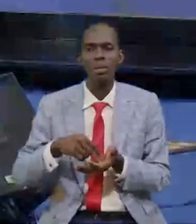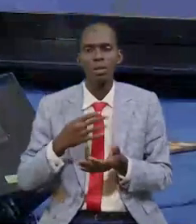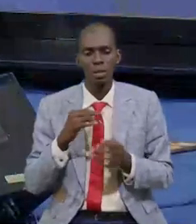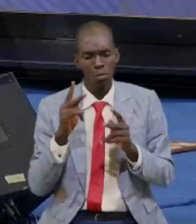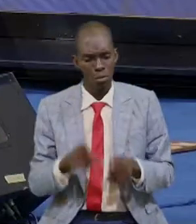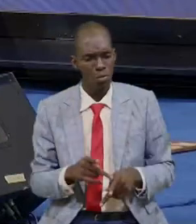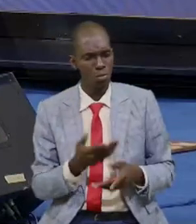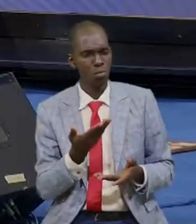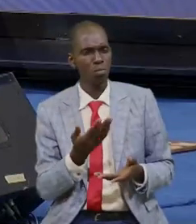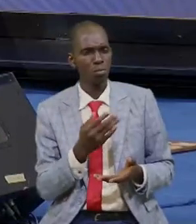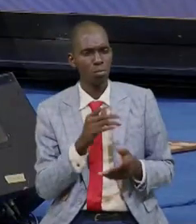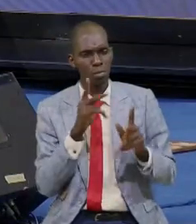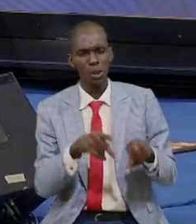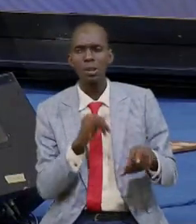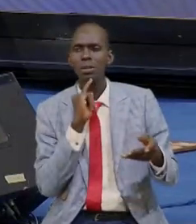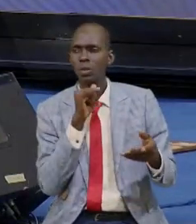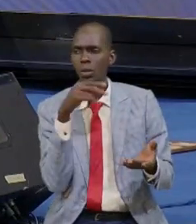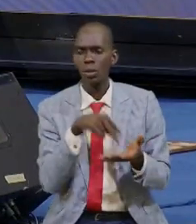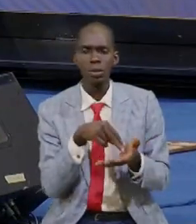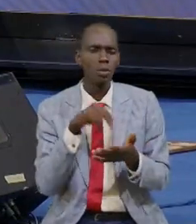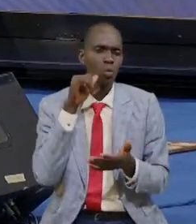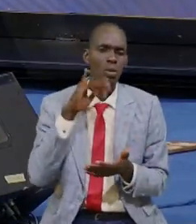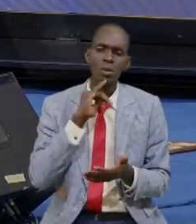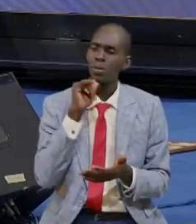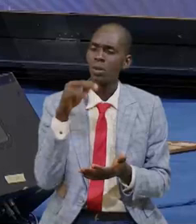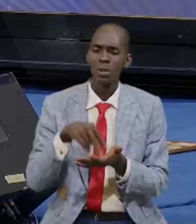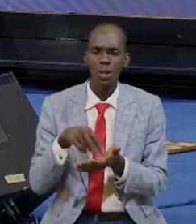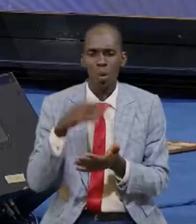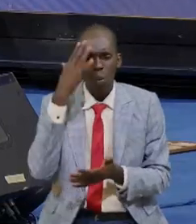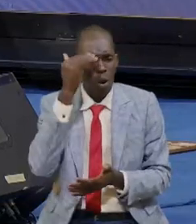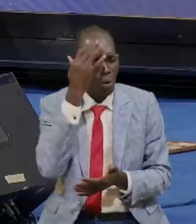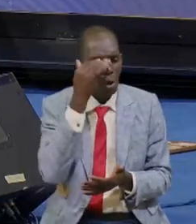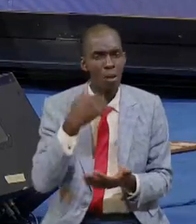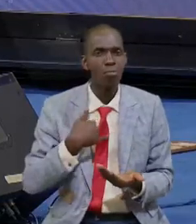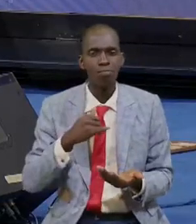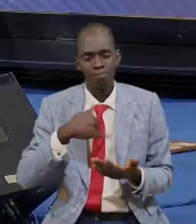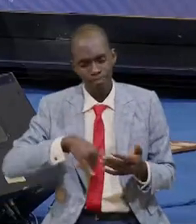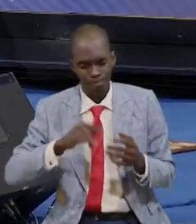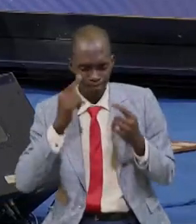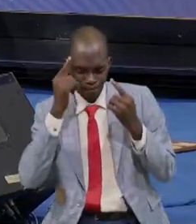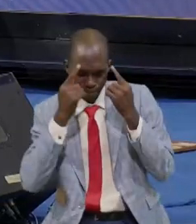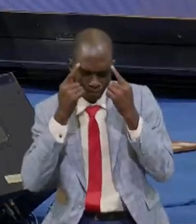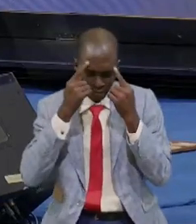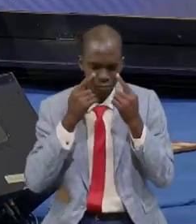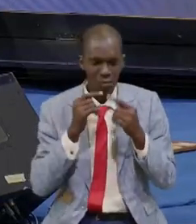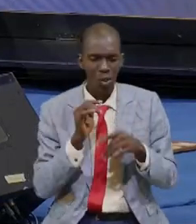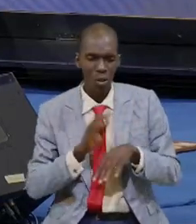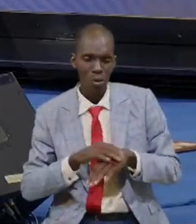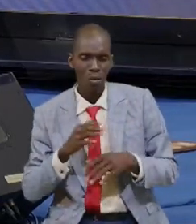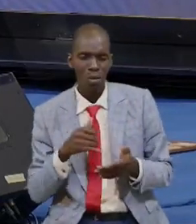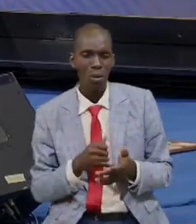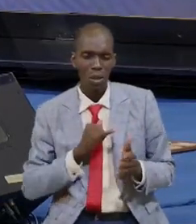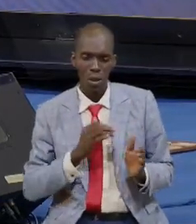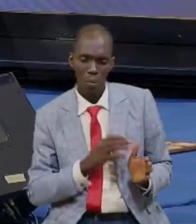L'homme là ne se lève pas, sa femme ne se lève pas. Pourquoi? Je suis en train de penser, je suis en train de planifier. Il y a des gens qui